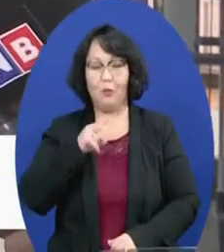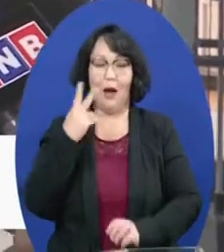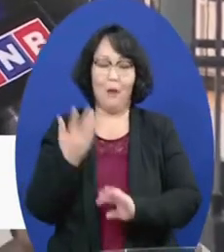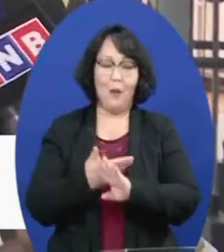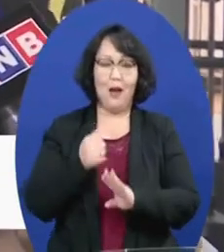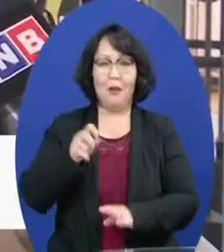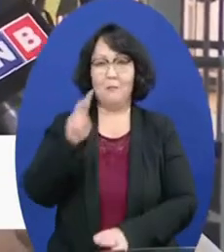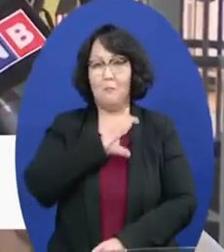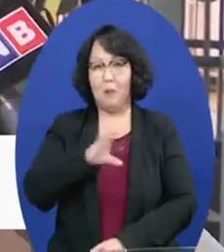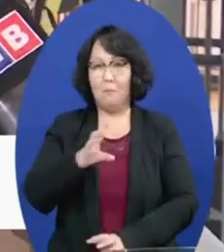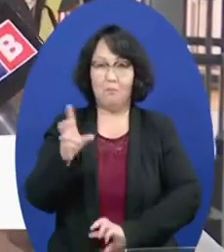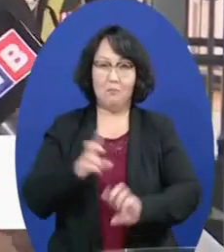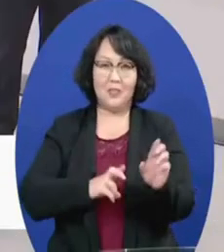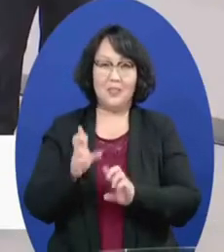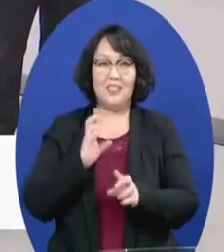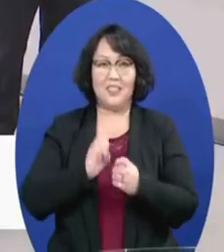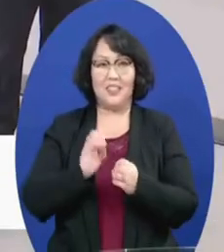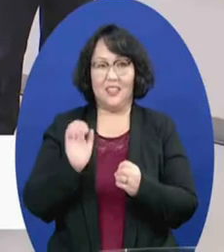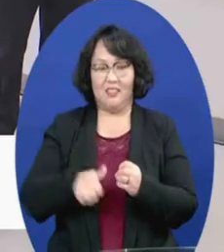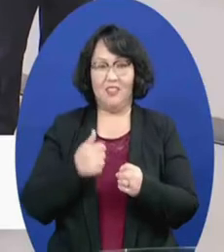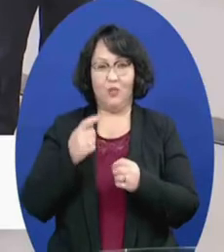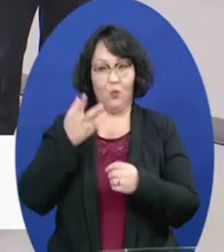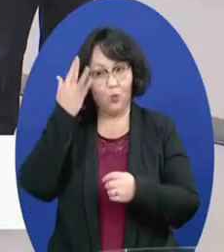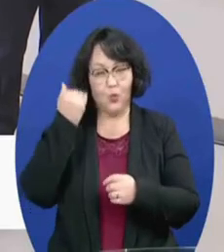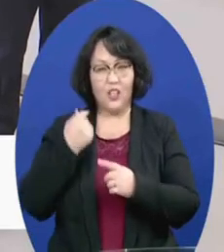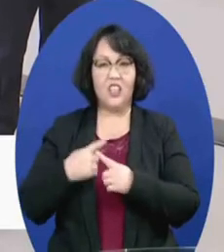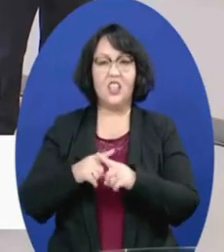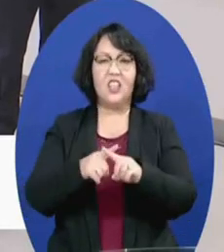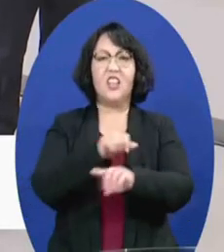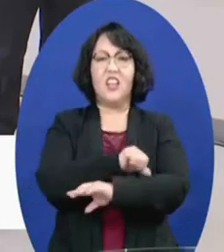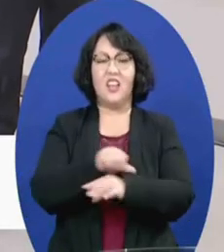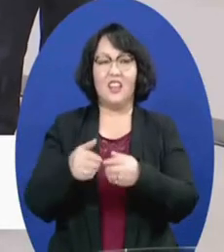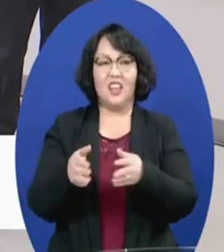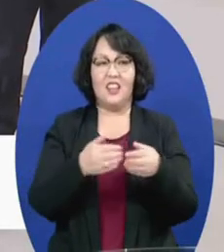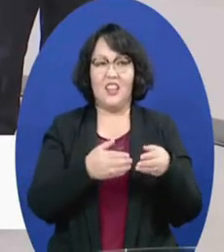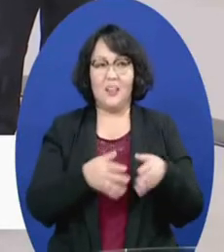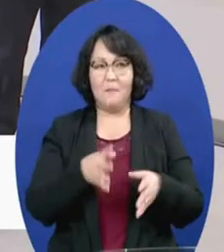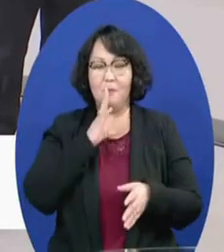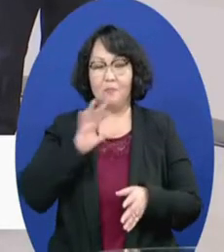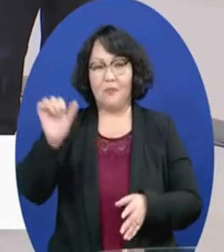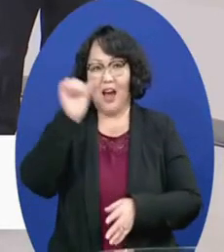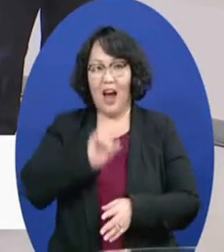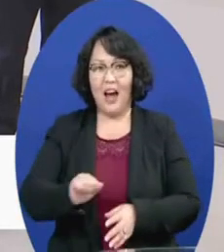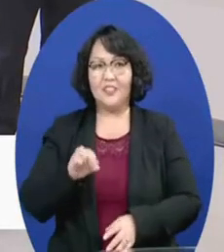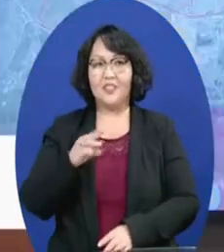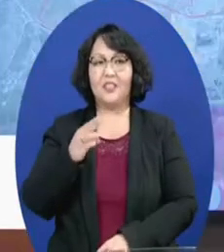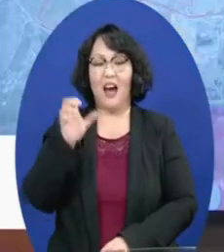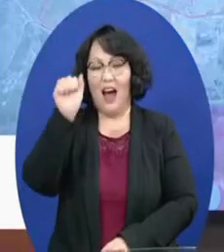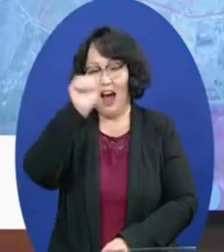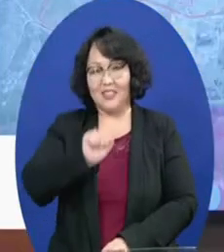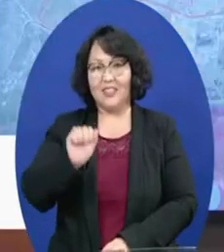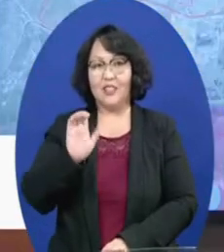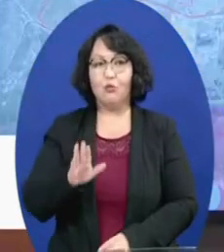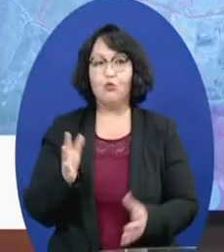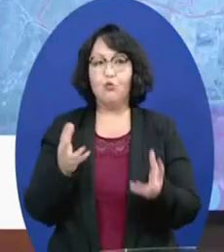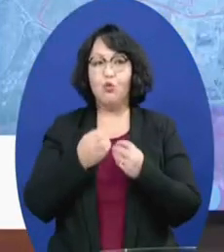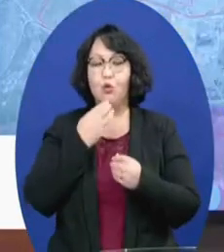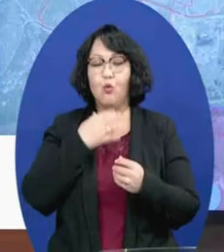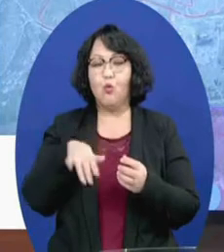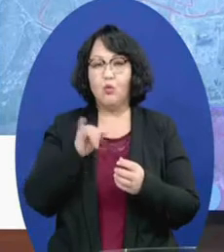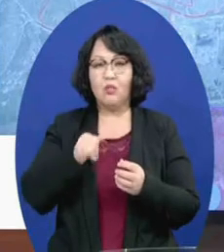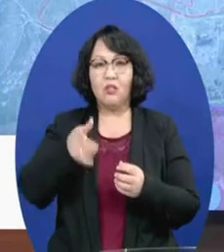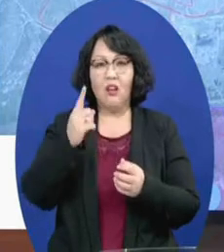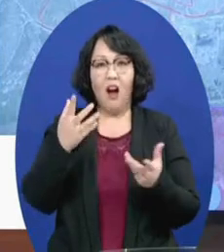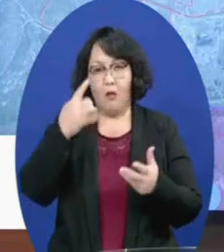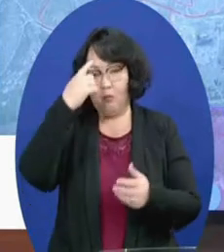идэвхжүүл удахгүй бид нар хилэнэ. Монгол улс вакцины жуулалтаа эхэлсэн Аз ТВ-ийн цөөн улсын нэг болж байгааг ерөнхий сайд хэлсэн.